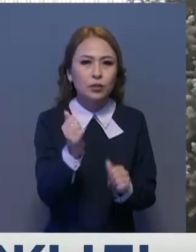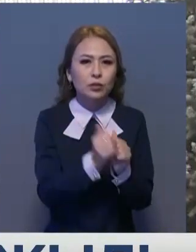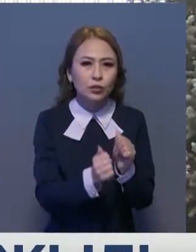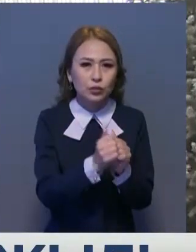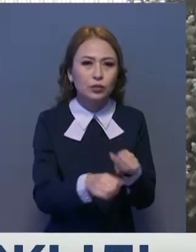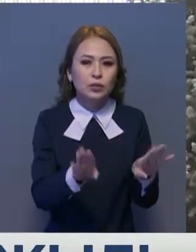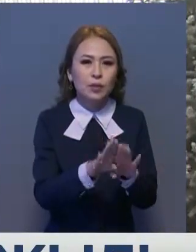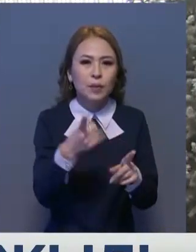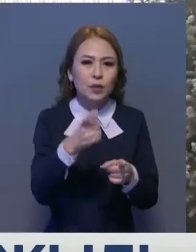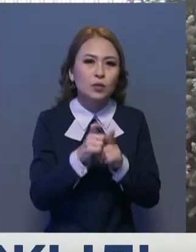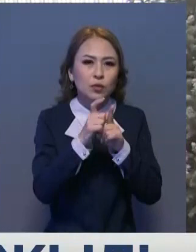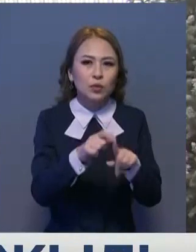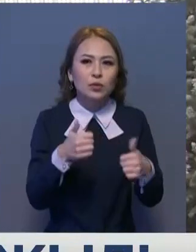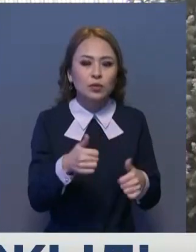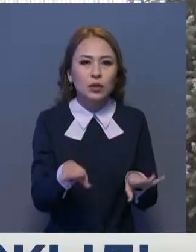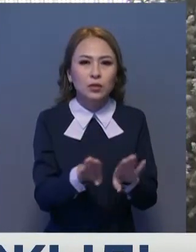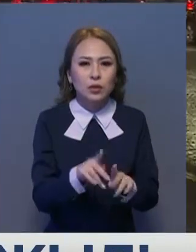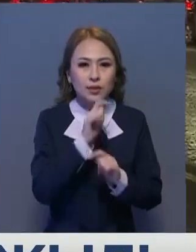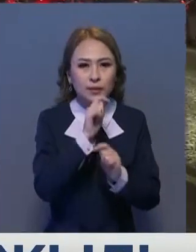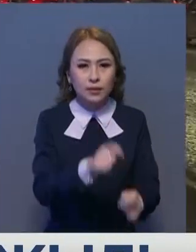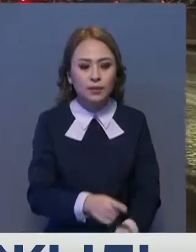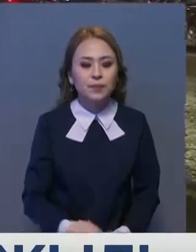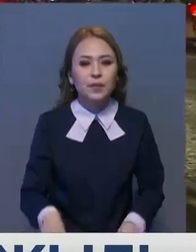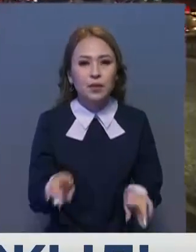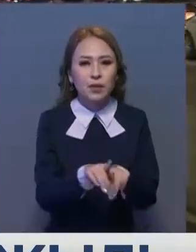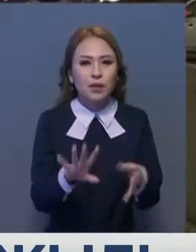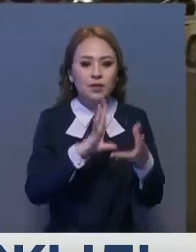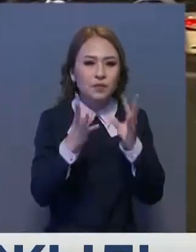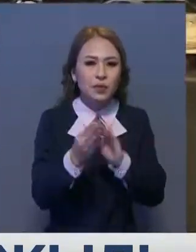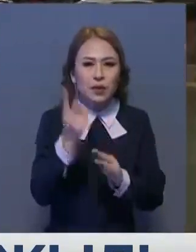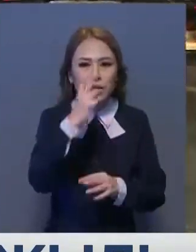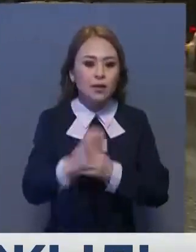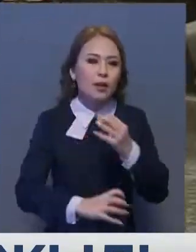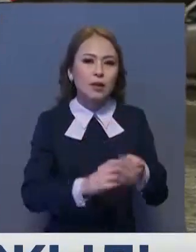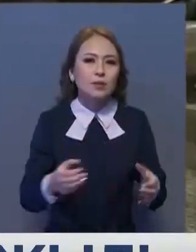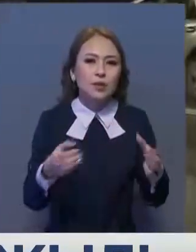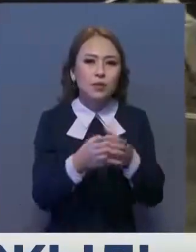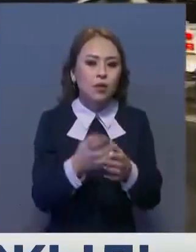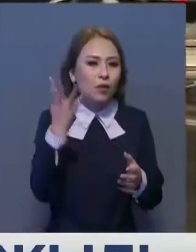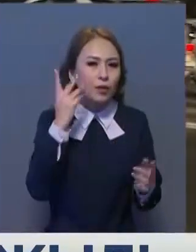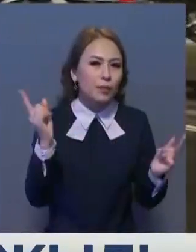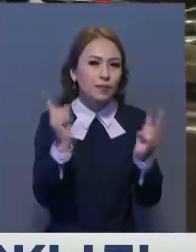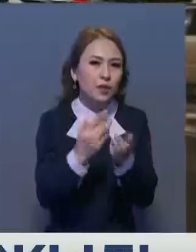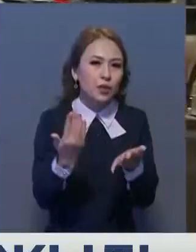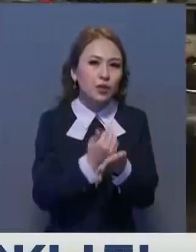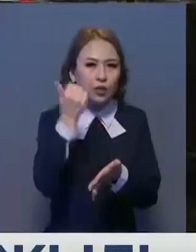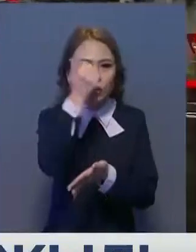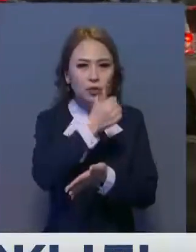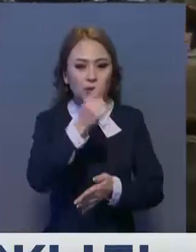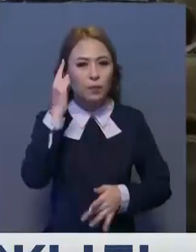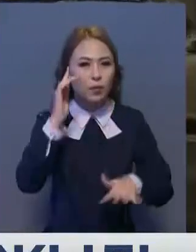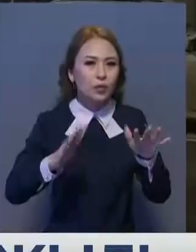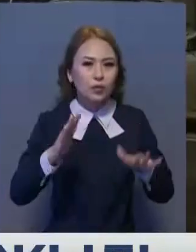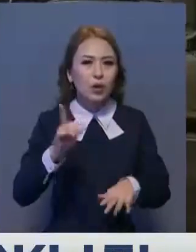сайын, күніге бір сөз айтсаң, ол жақсы, ол да сыйлық. Әрине, әркімнің өз көзқарасы бар. Жаңа жыл қарсаңында өткенді саралап, болашаққа болжам жасайтын кез